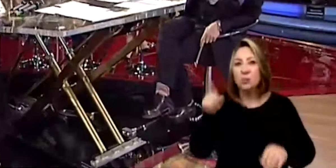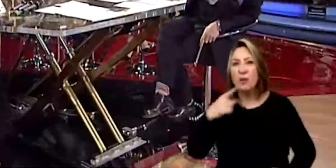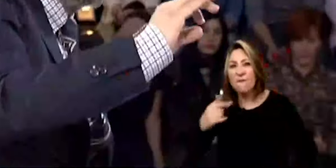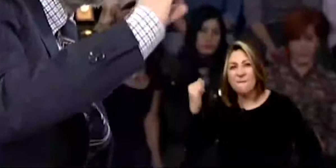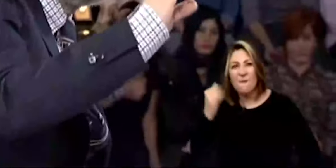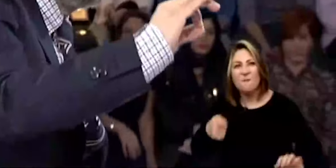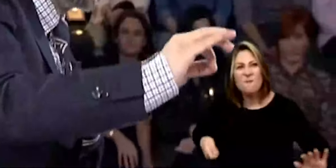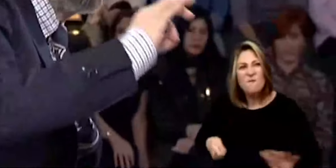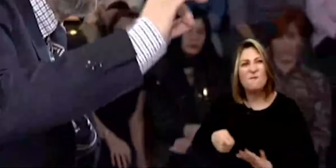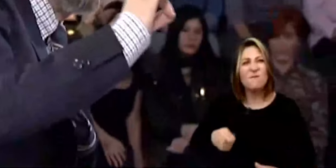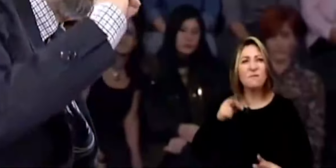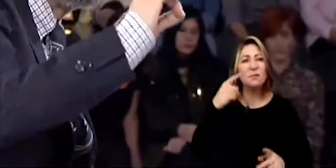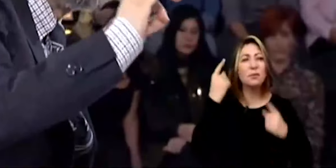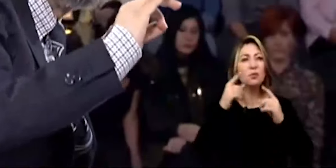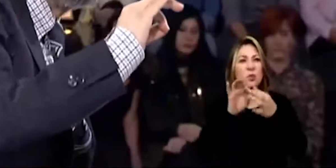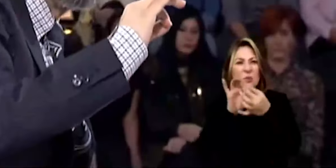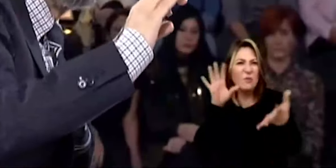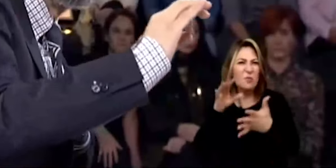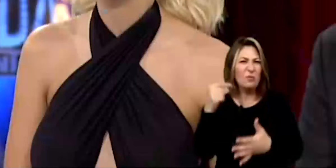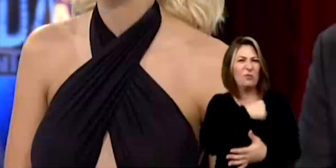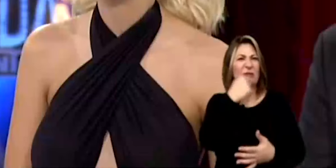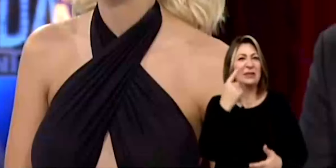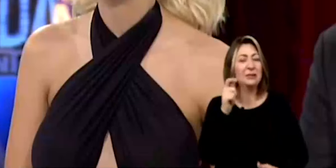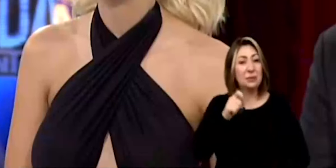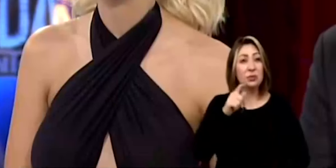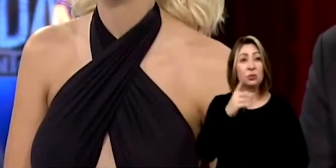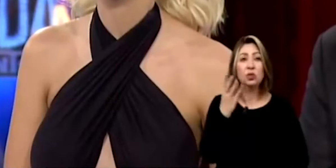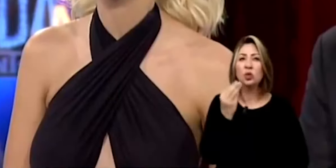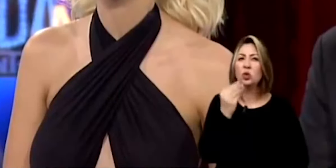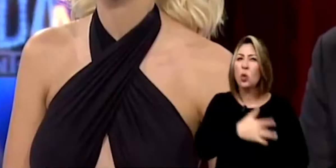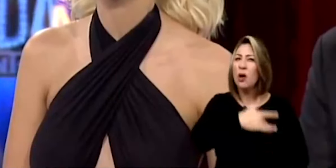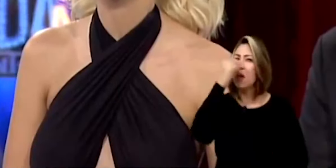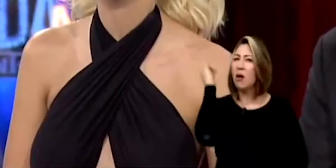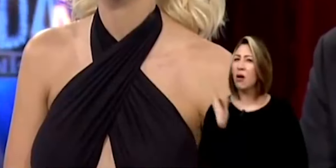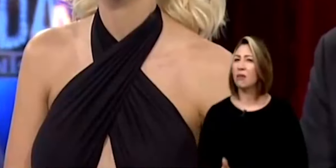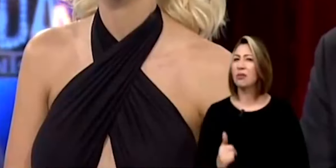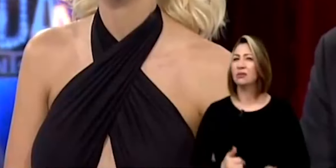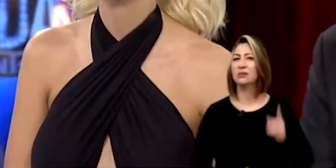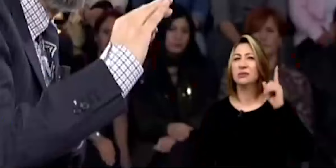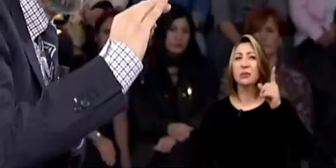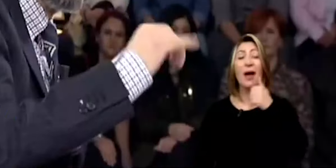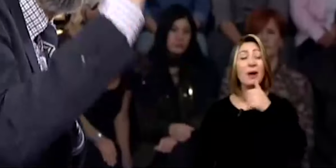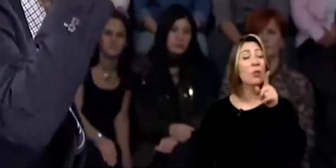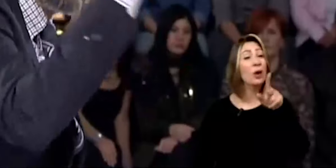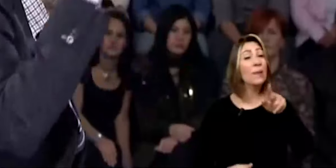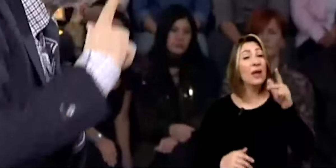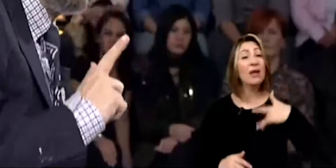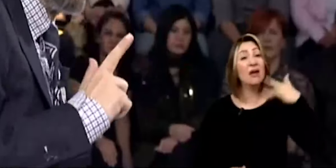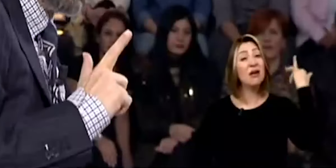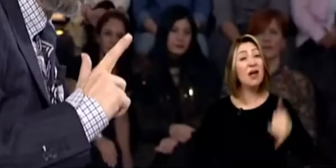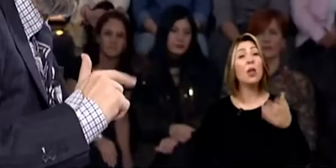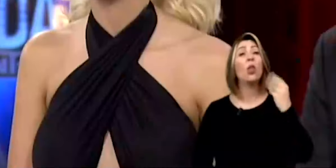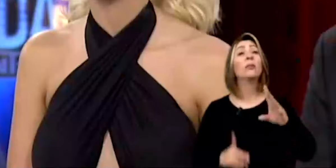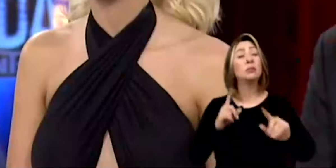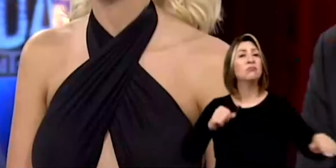o bıçağı saplayacağım, bu oku atacağım gibi söylüyorsunuz. Çok gaddarsınız. Bir erkek bu kadar gaddar olamaz. En fazla kalkar bir